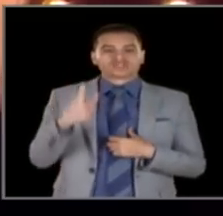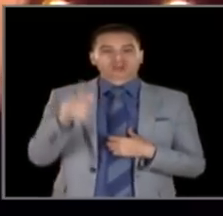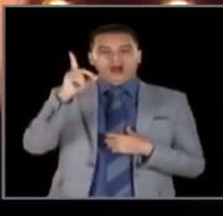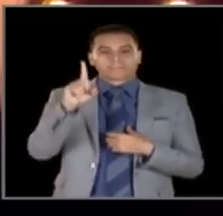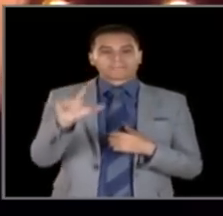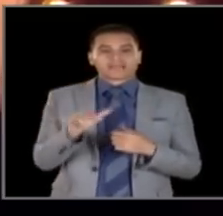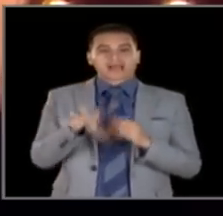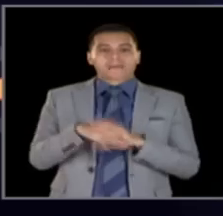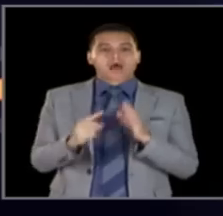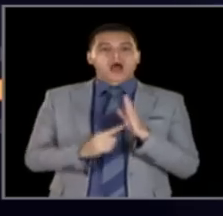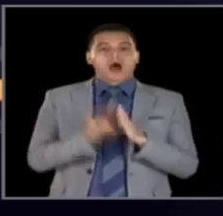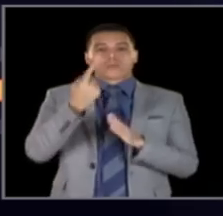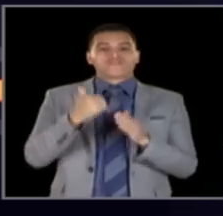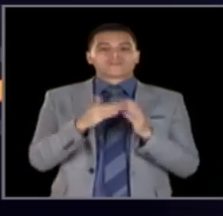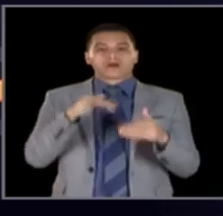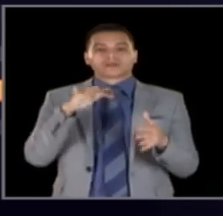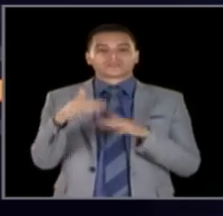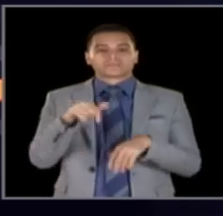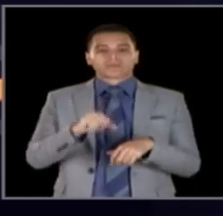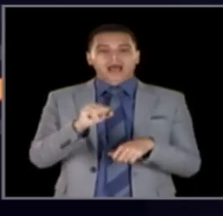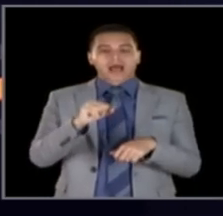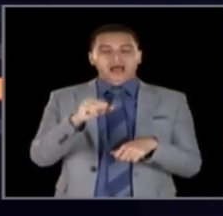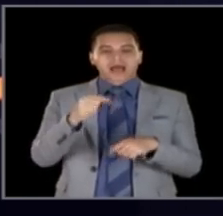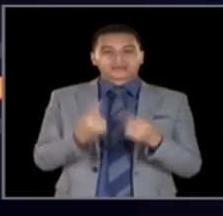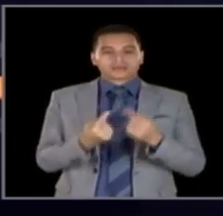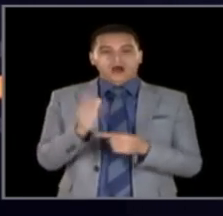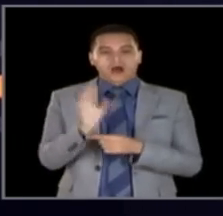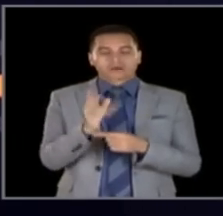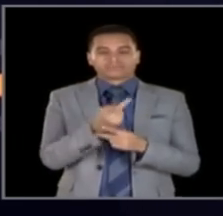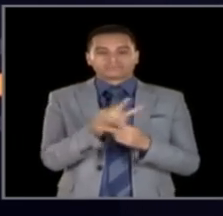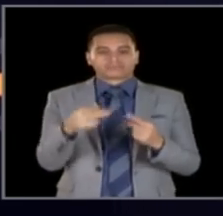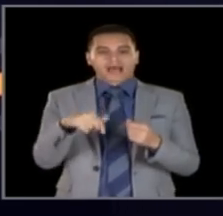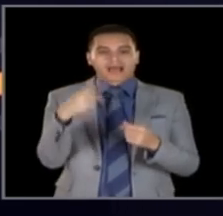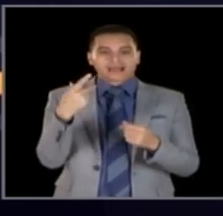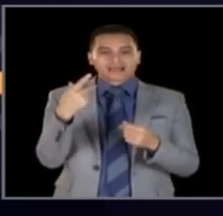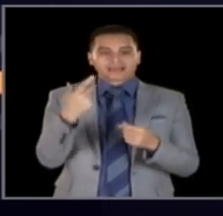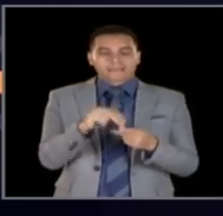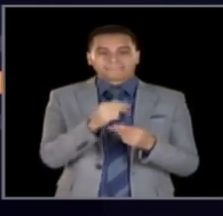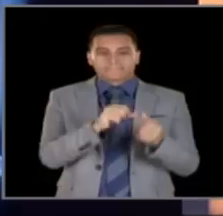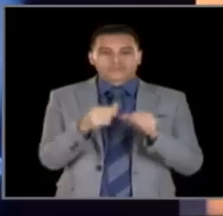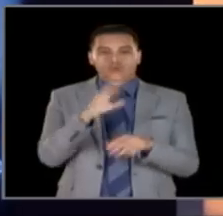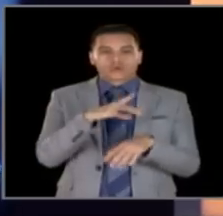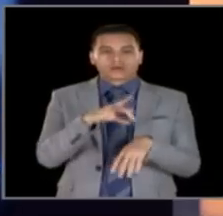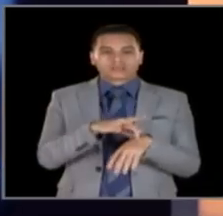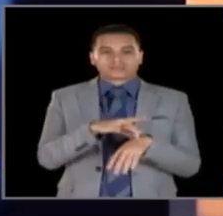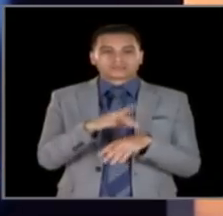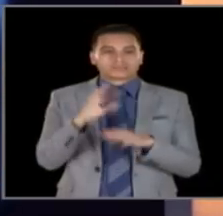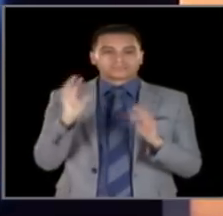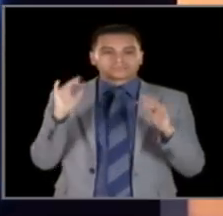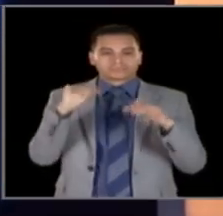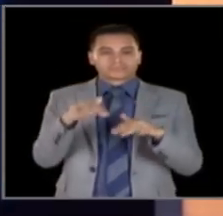قسم كيمياء مبيدات على مستوى مصر كلها، حتى كل الأساتذة في المجال ده في مصر أو في الوطن العربي في أماكن كتير من